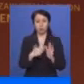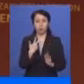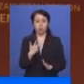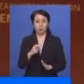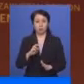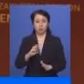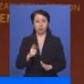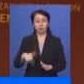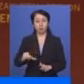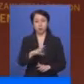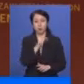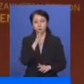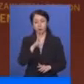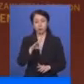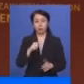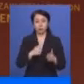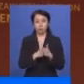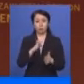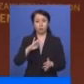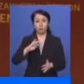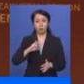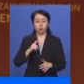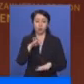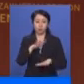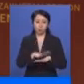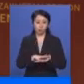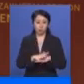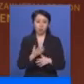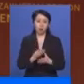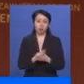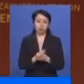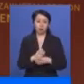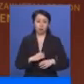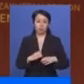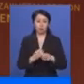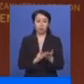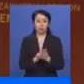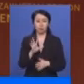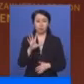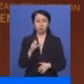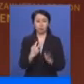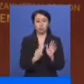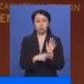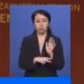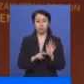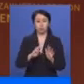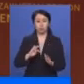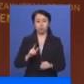тенге. Всего за период с марта по июнь фондом как финансовым оператором уже выплачено 570 миллионов тенге